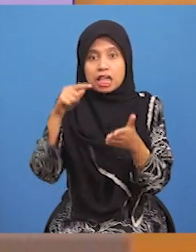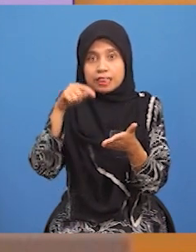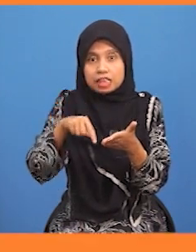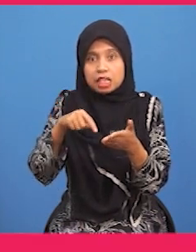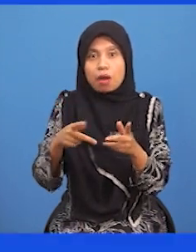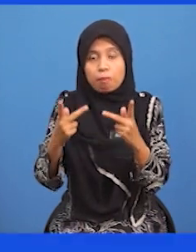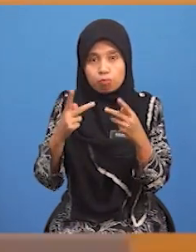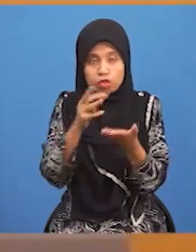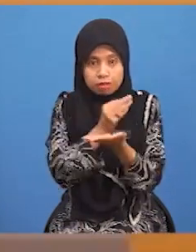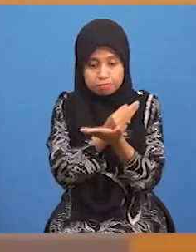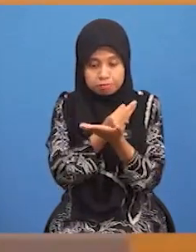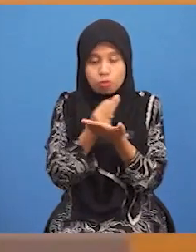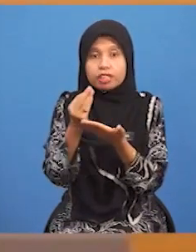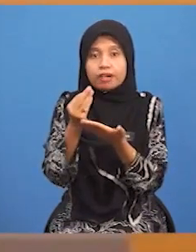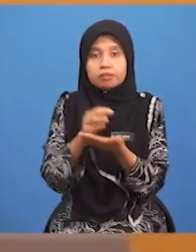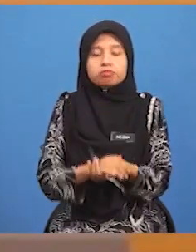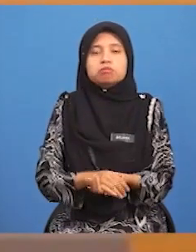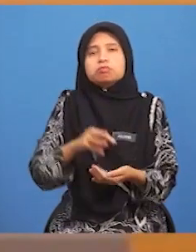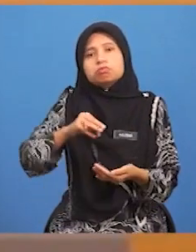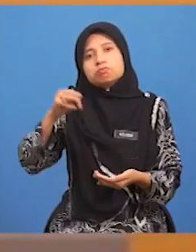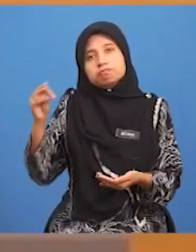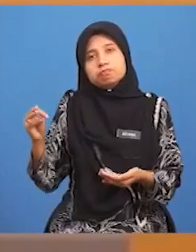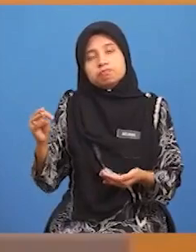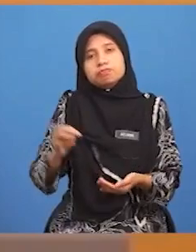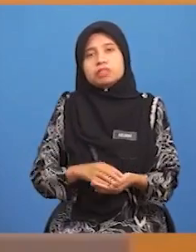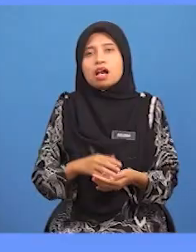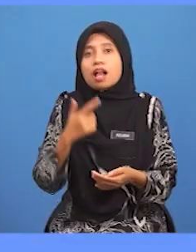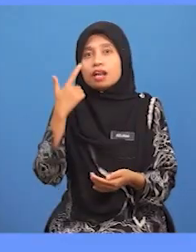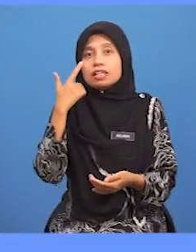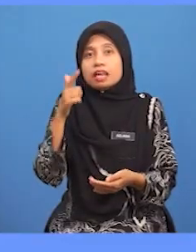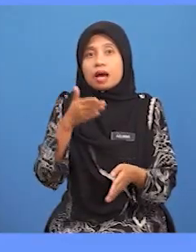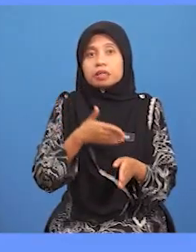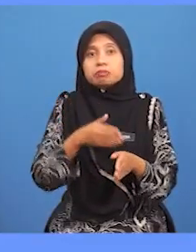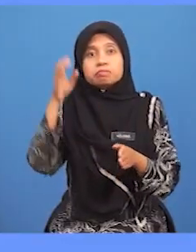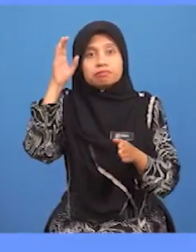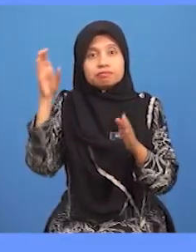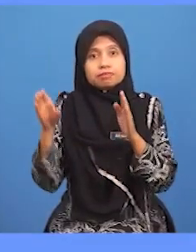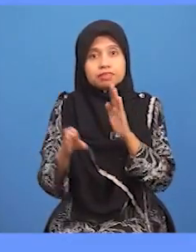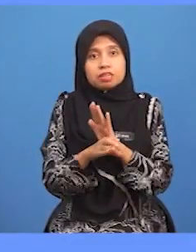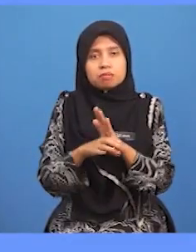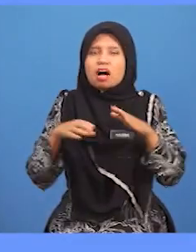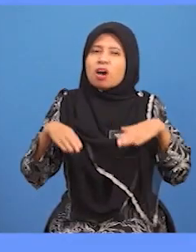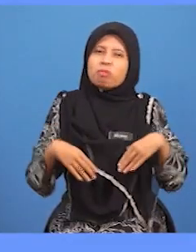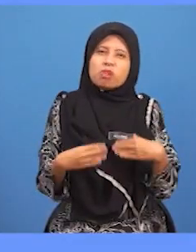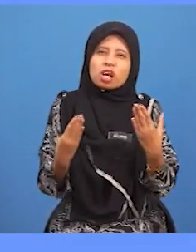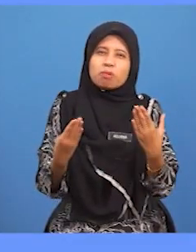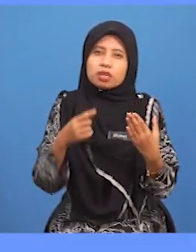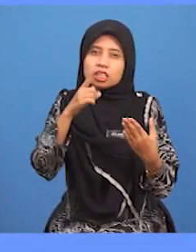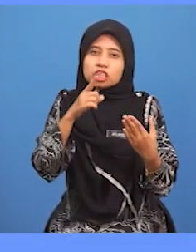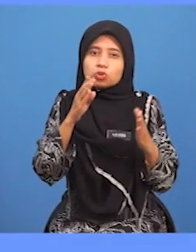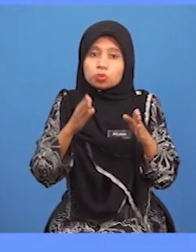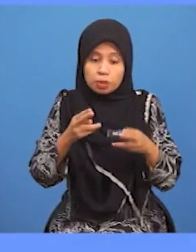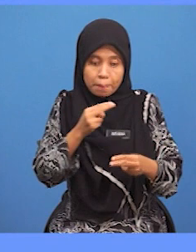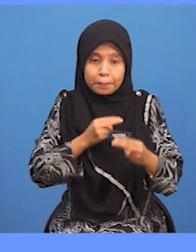titik pulang modal. Murid-murid, lihat pada gambar berikut. Bagaimanakah seorang